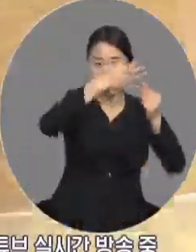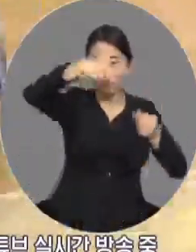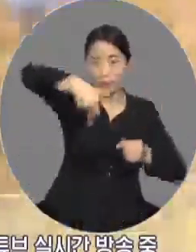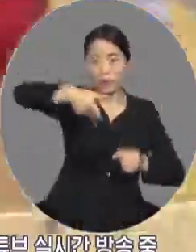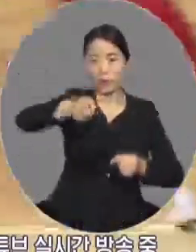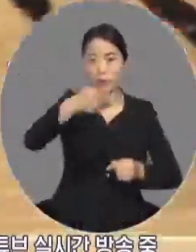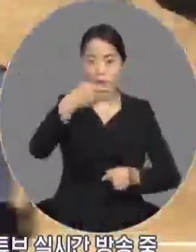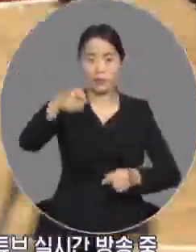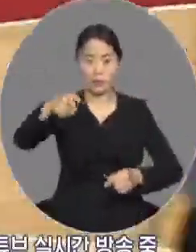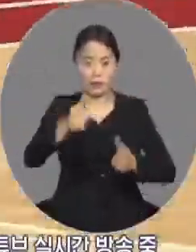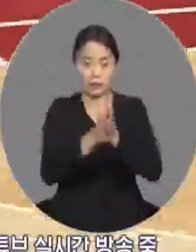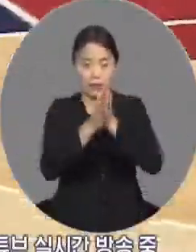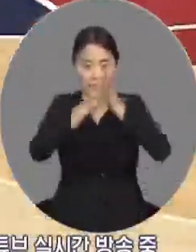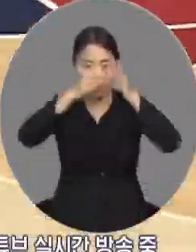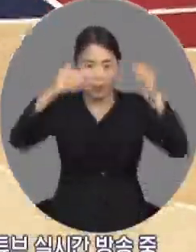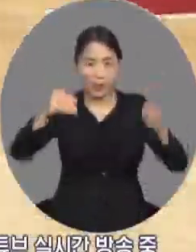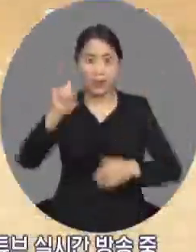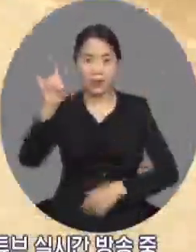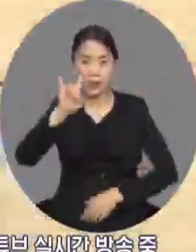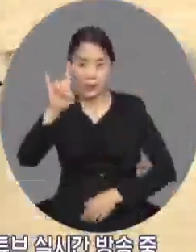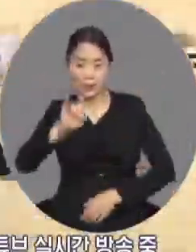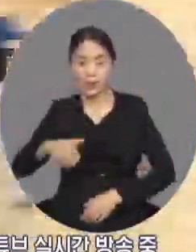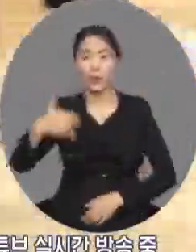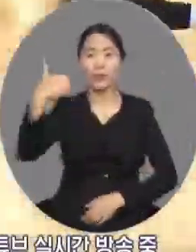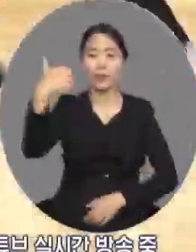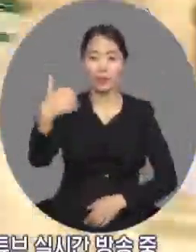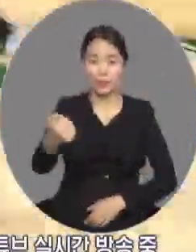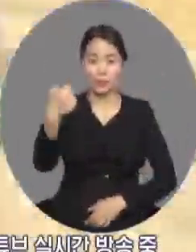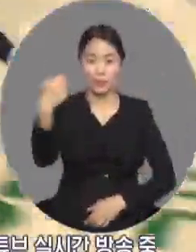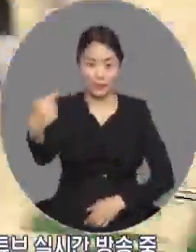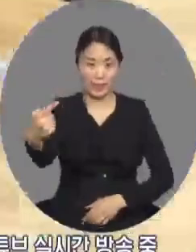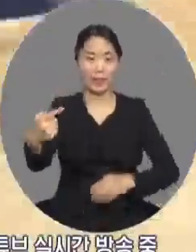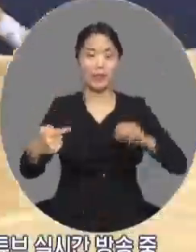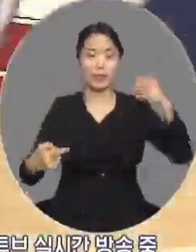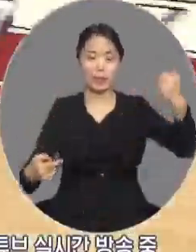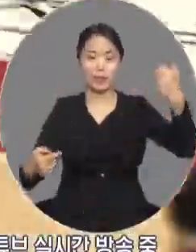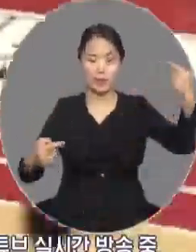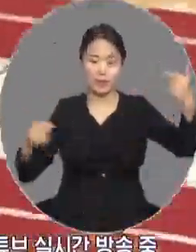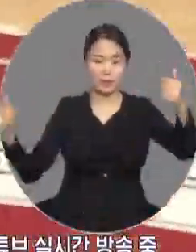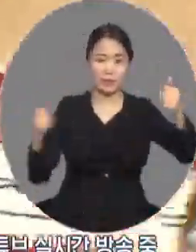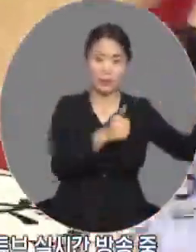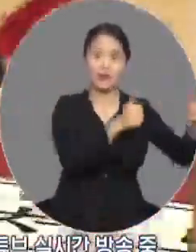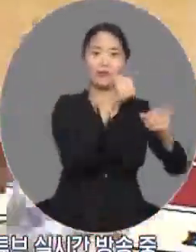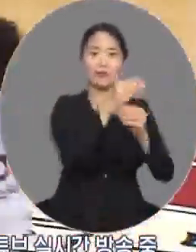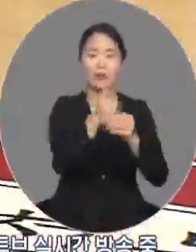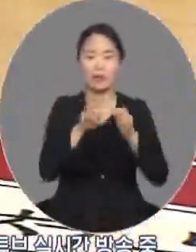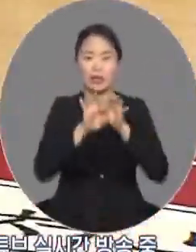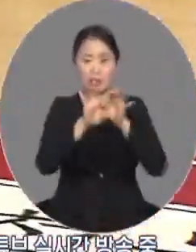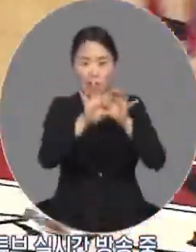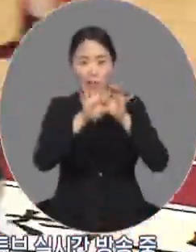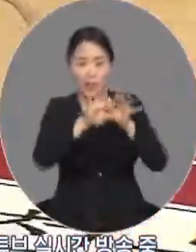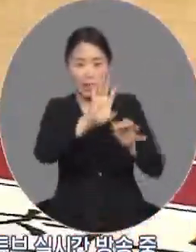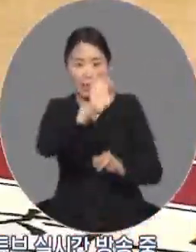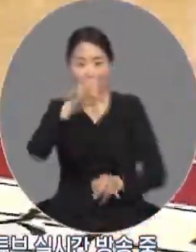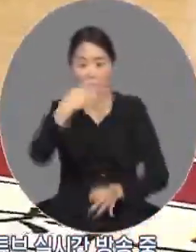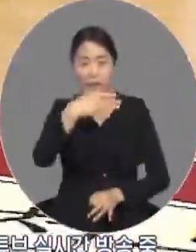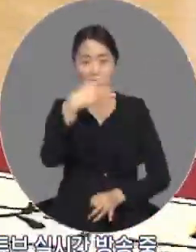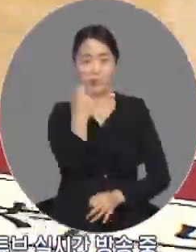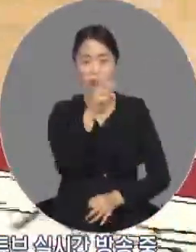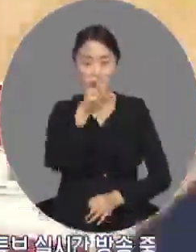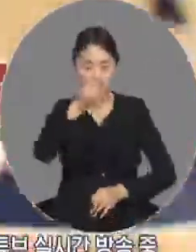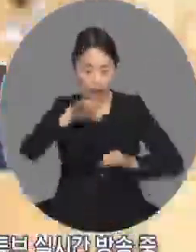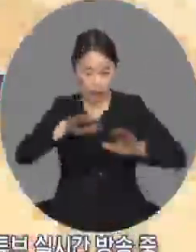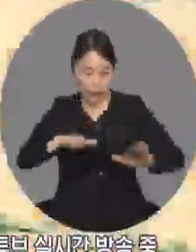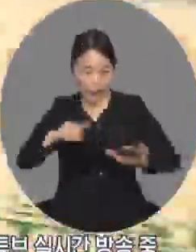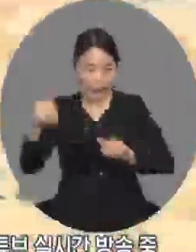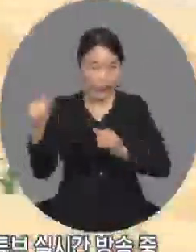현대모비스가 52대 61로 추격전을 벌이고 있습니다. 상대 에이스 베스를 막기 위해 추격한 알루마는 오늘도